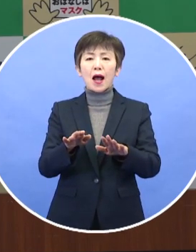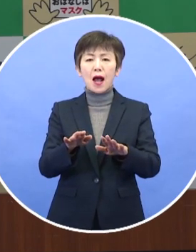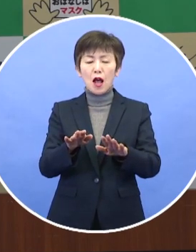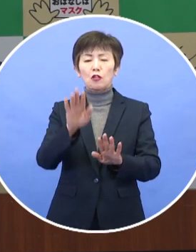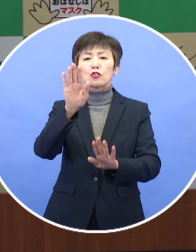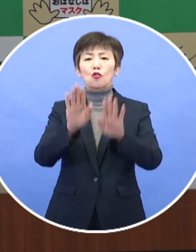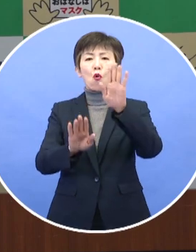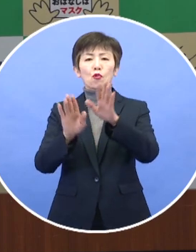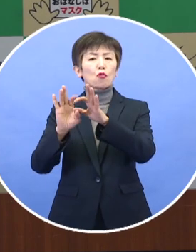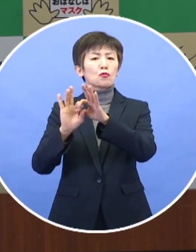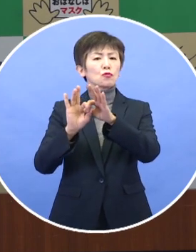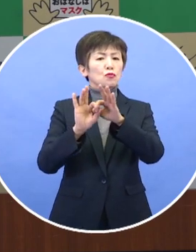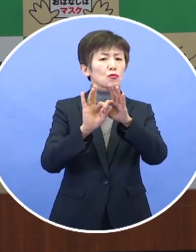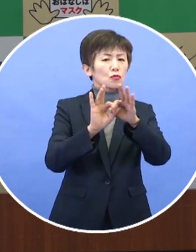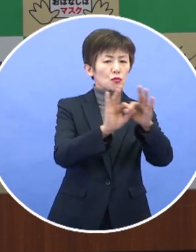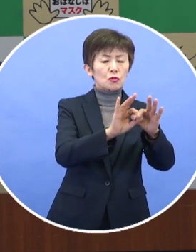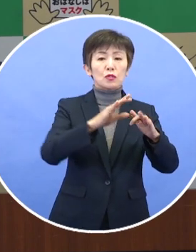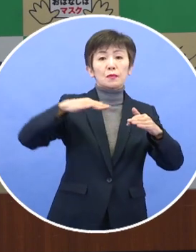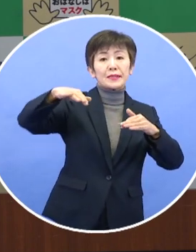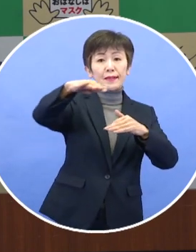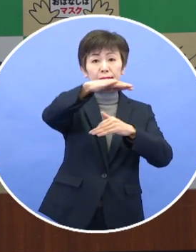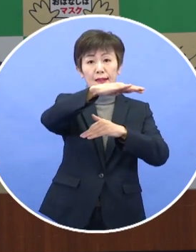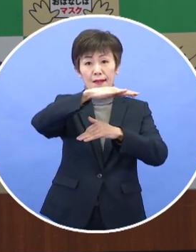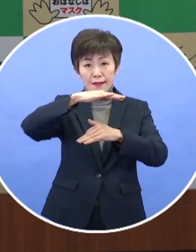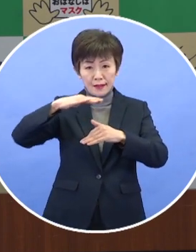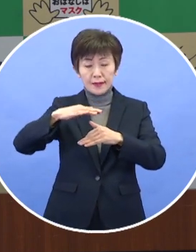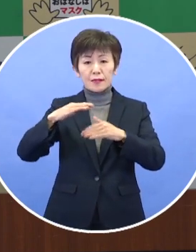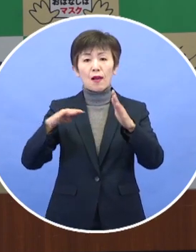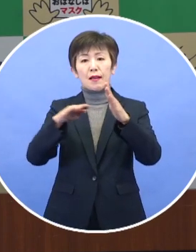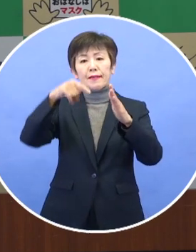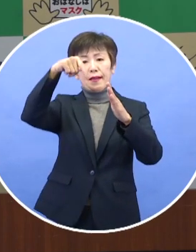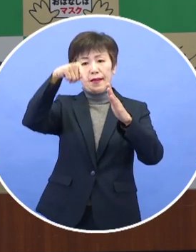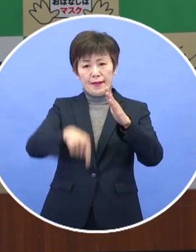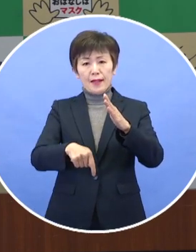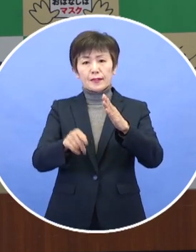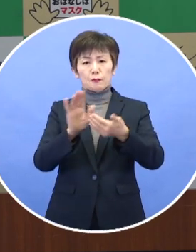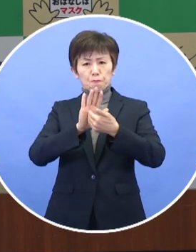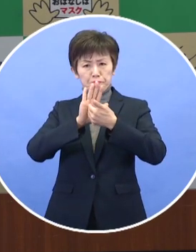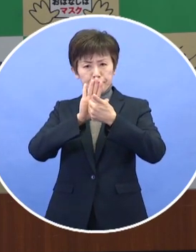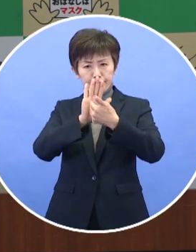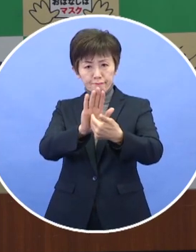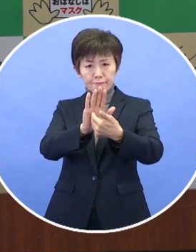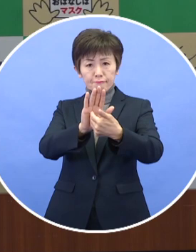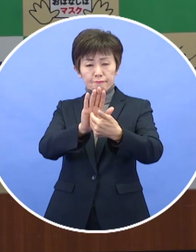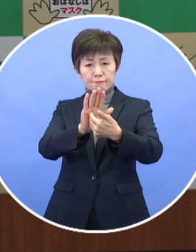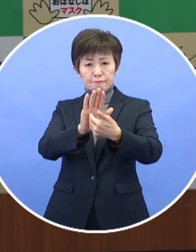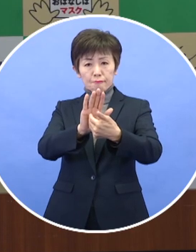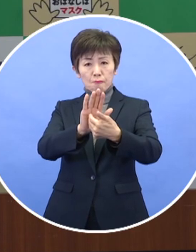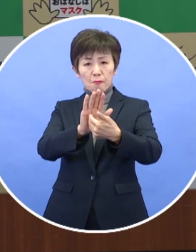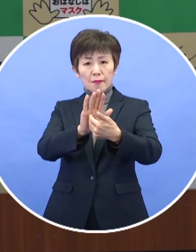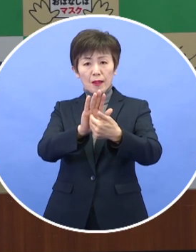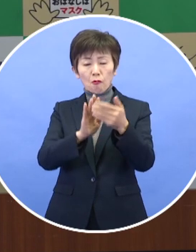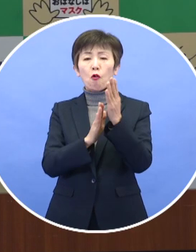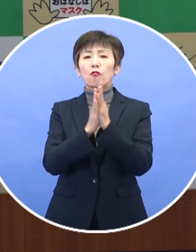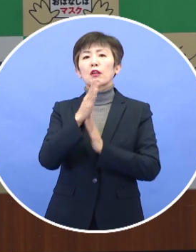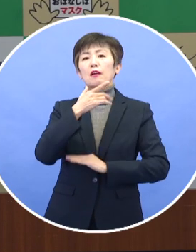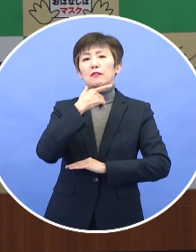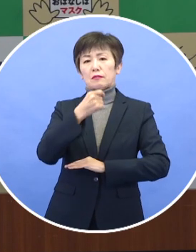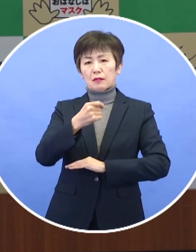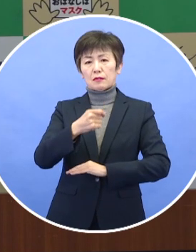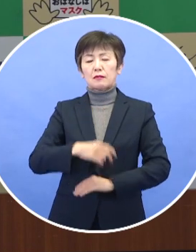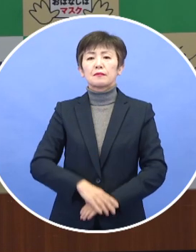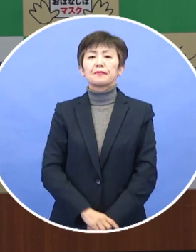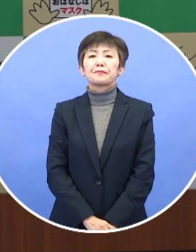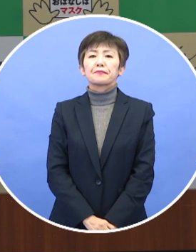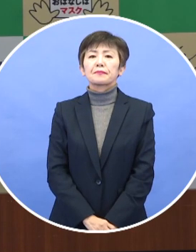られるように、県民の皆さんにはですね、家庭内の感染を防止も含めてお願いをしたいと思います。